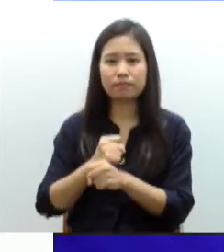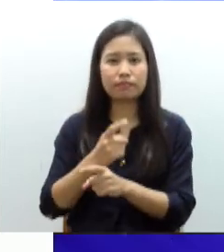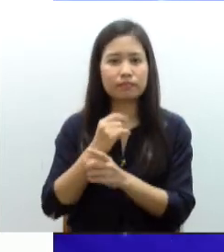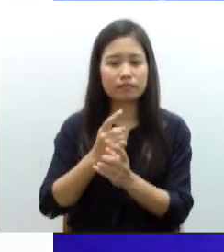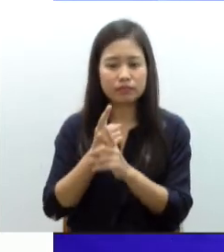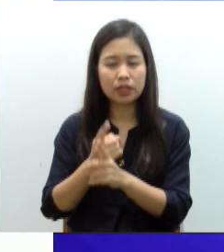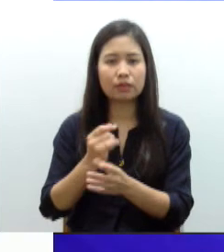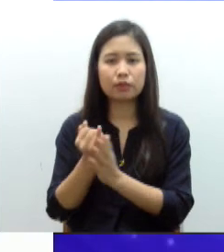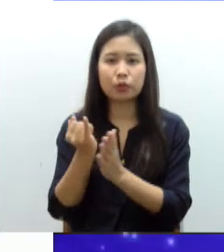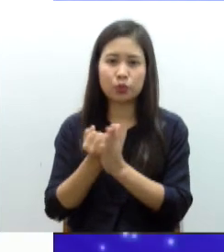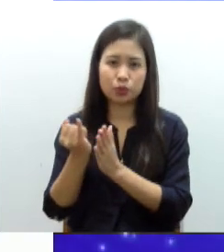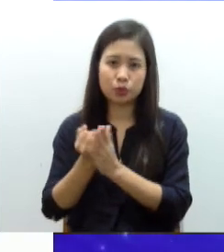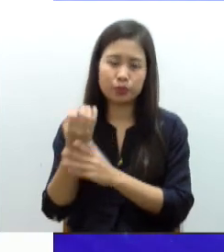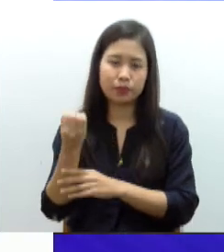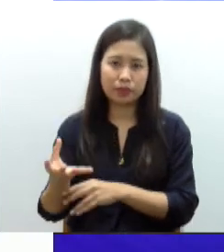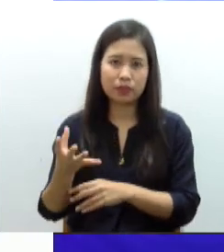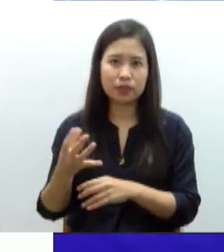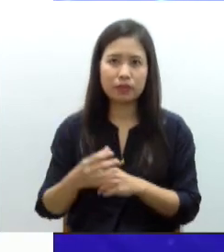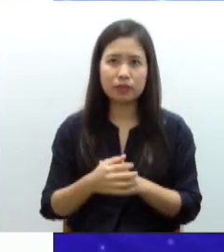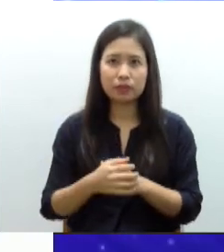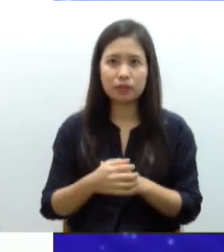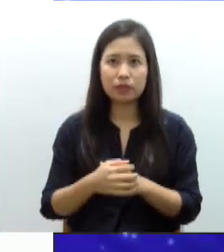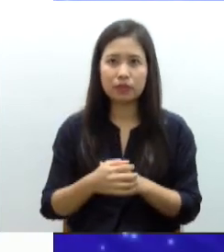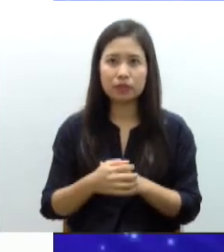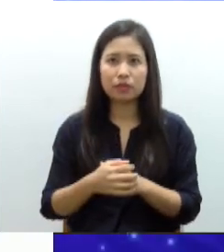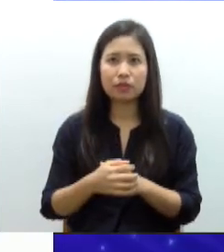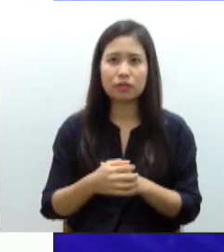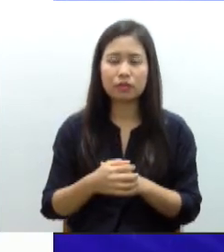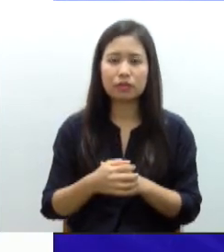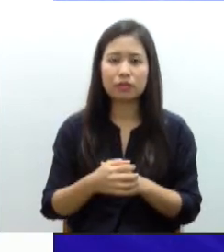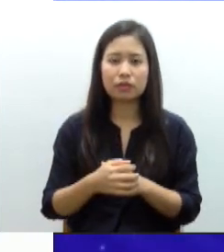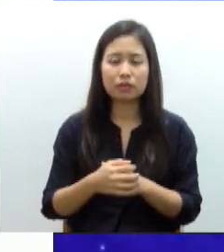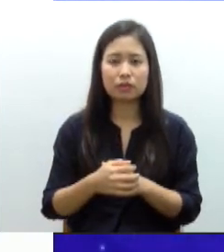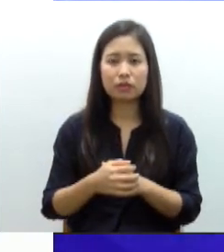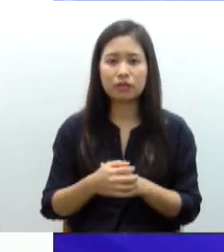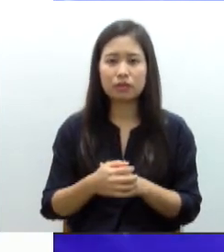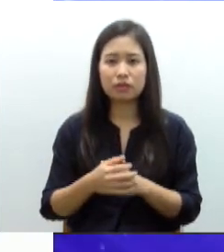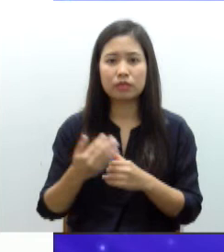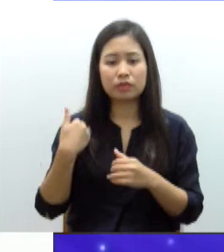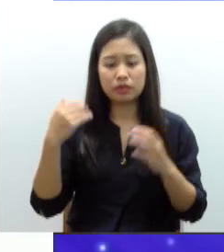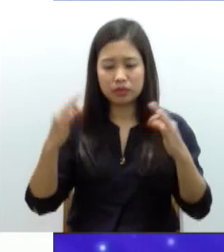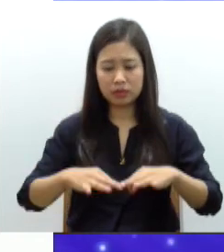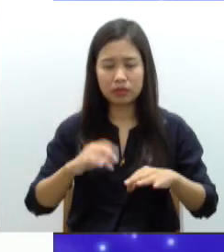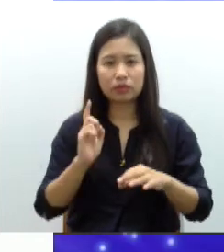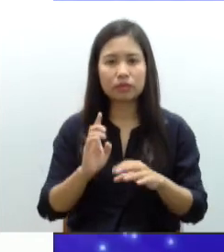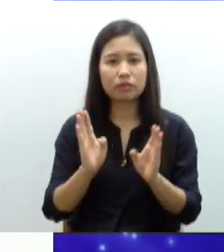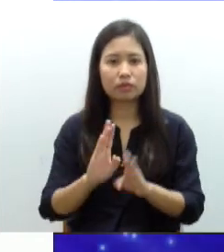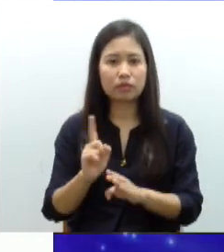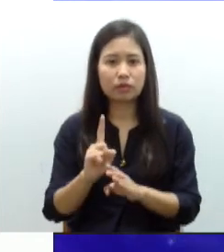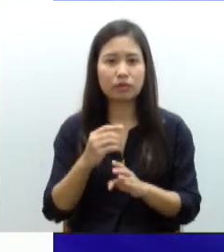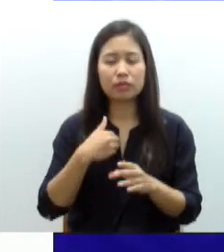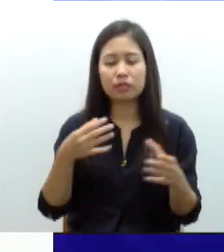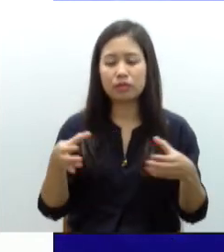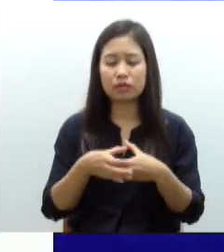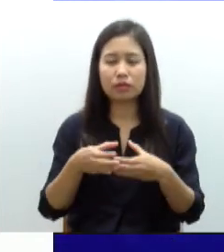ปรับนะเราเน้นให้นำผลประเมินของปีที่แล้วมาปรับใช้ในปีนี้นะครับและในปีต่อไปก็เช่น